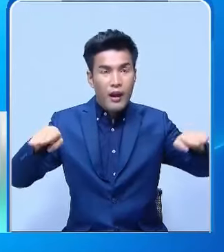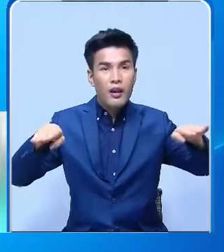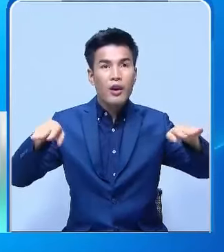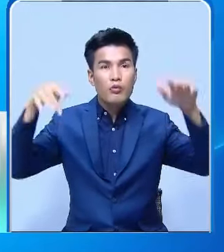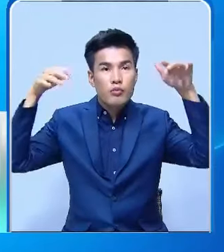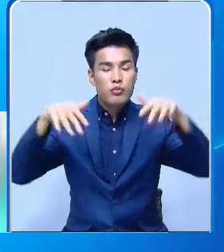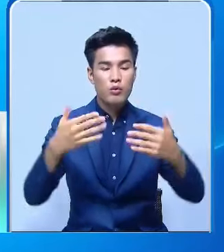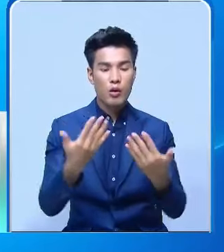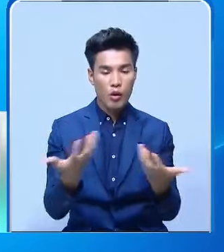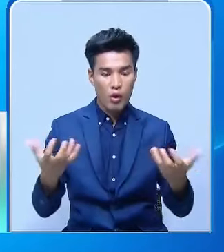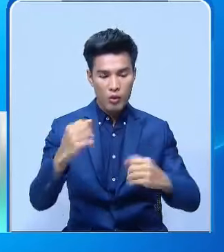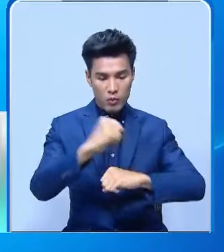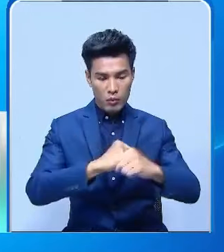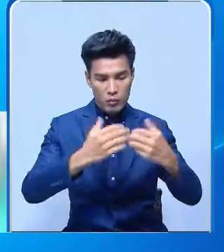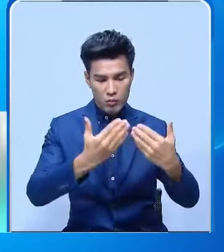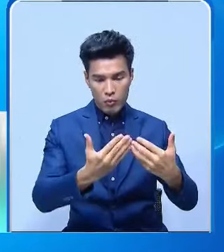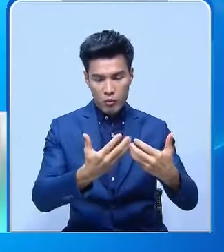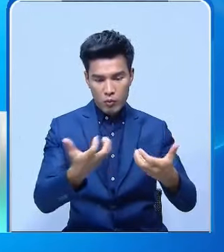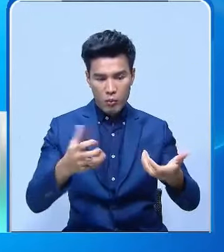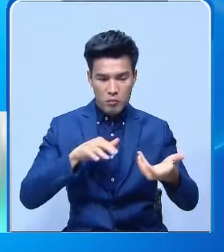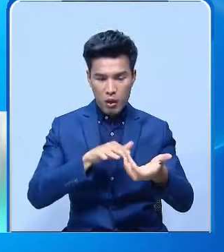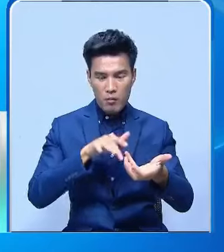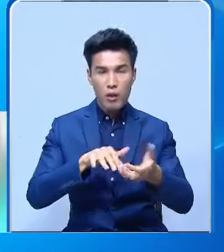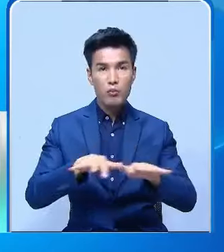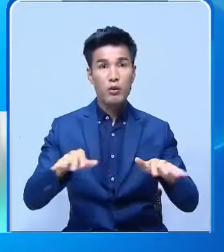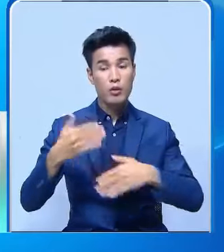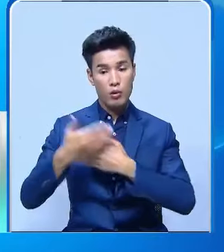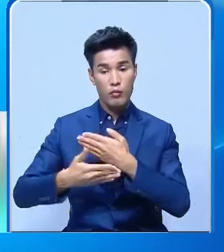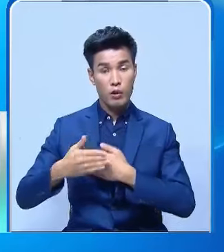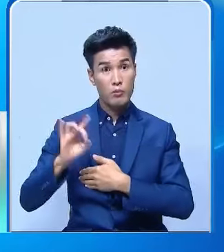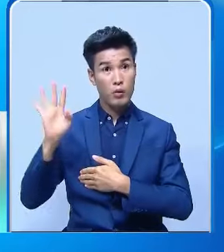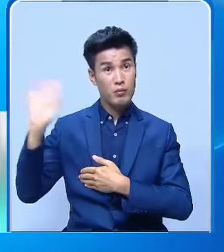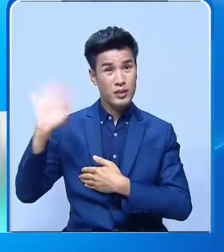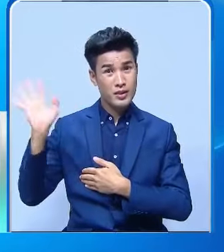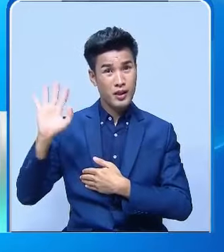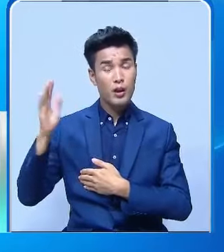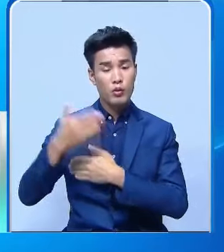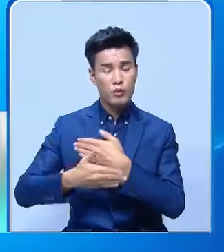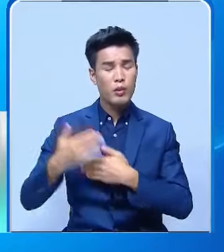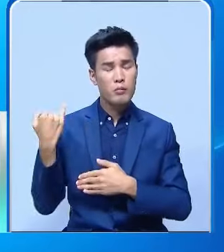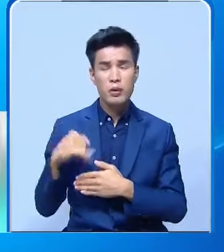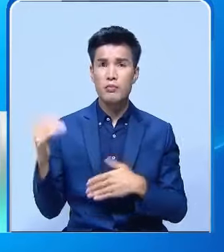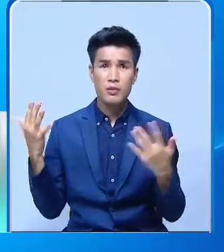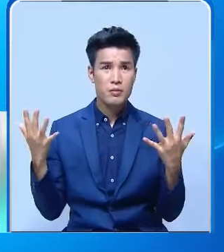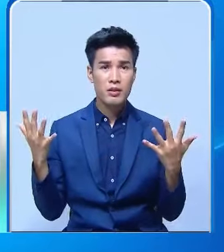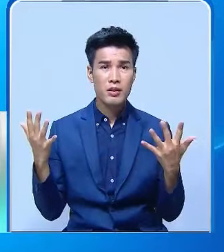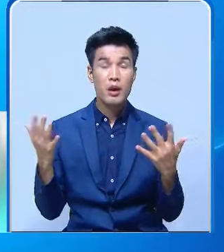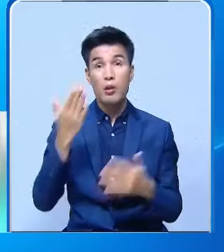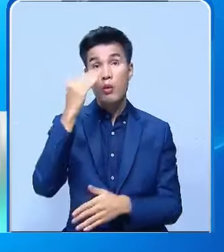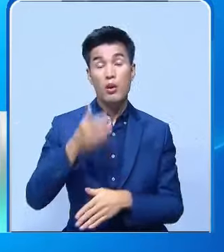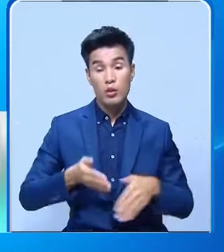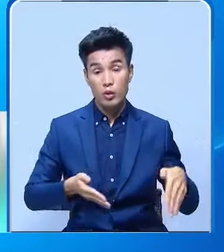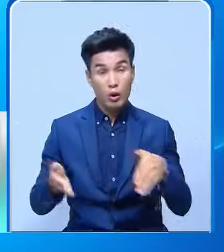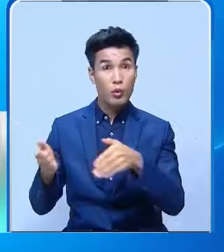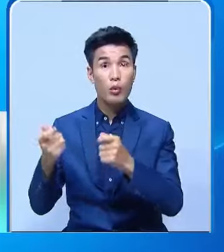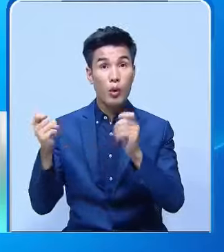กีดขวางทางน้ำทำให้เกิดน้ำท่วมฉับพลันไม่ได้เกิดจากการก่อสร้างถนนลำเลียงถมคลองแม่กาเพราะถนนลำเลียงไม่ได้ออก